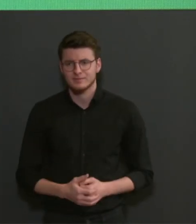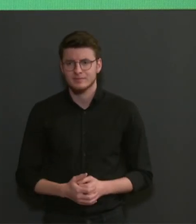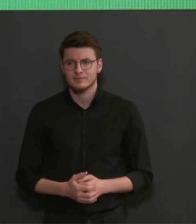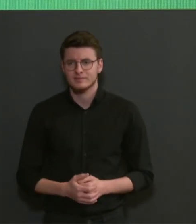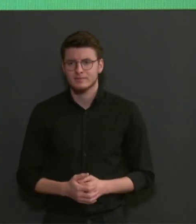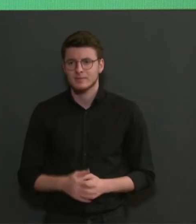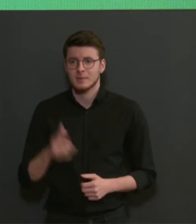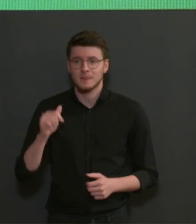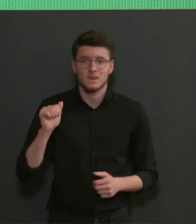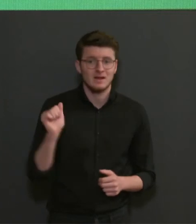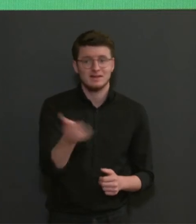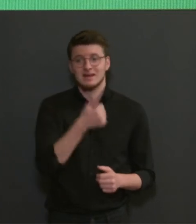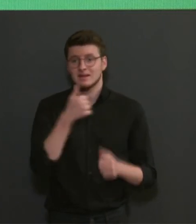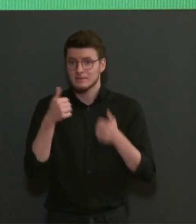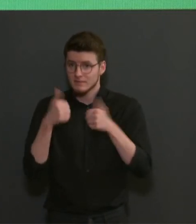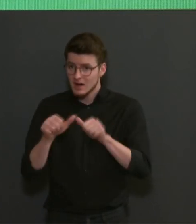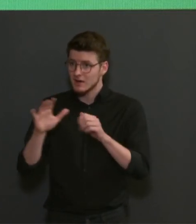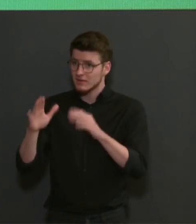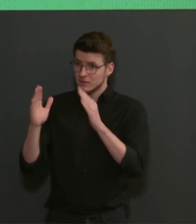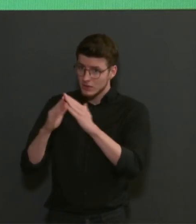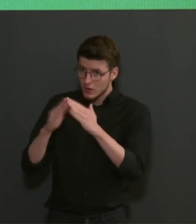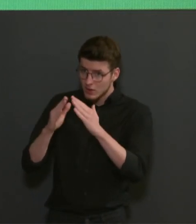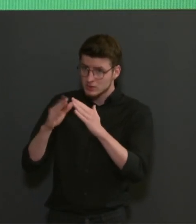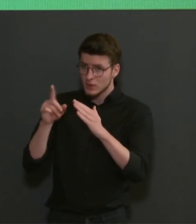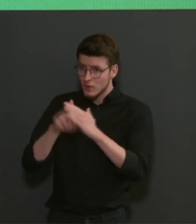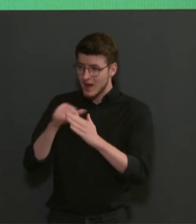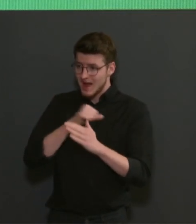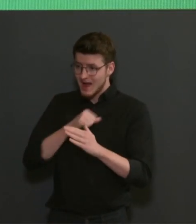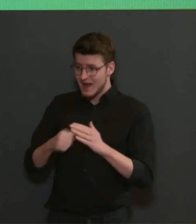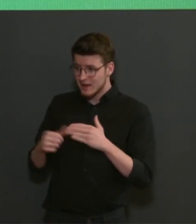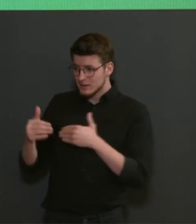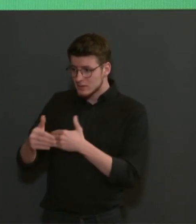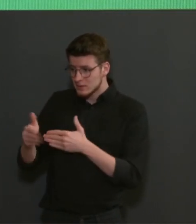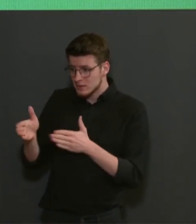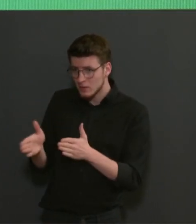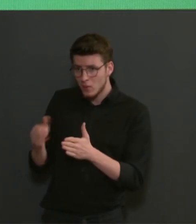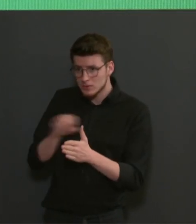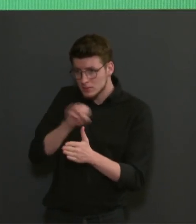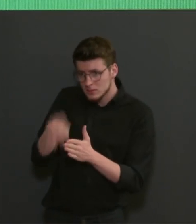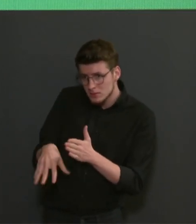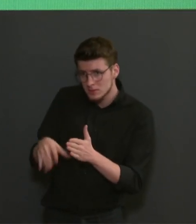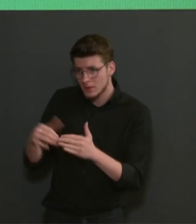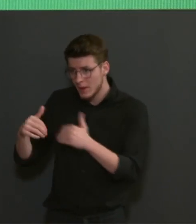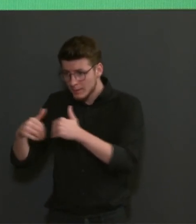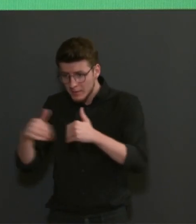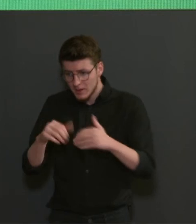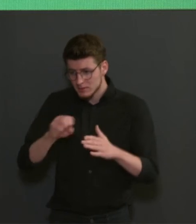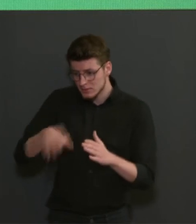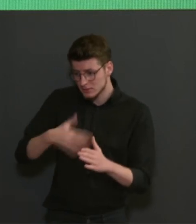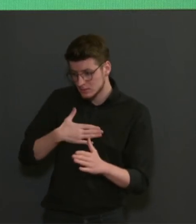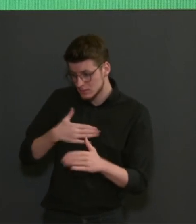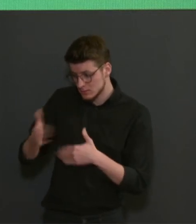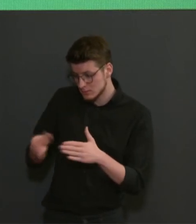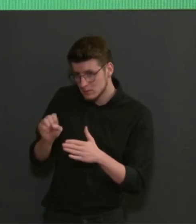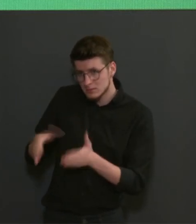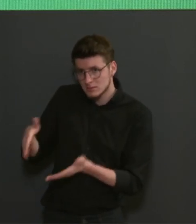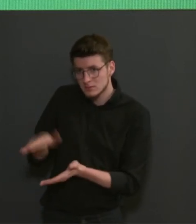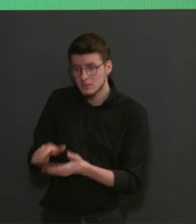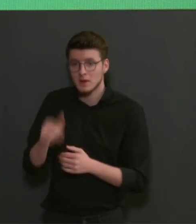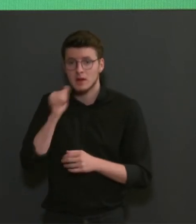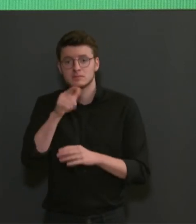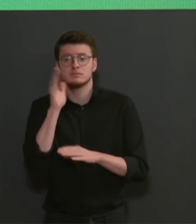persoonlijke doos of container heeft om het in op te bergen. En als u weggaat, voorzie dan een zak of